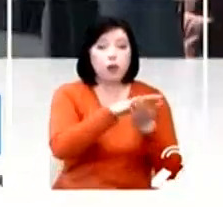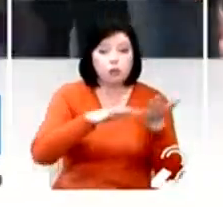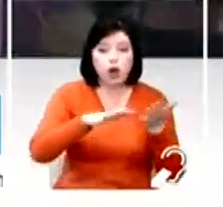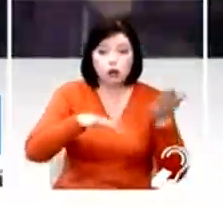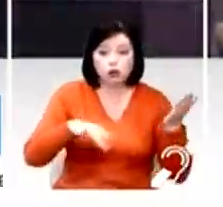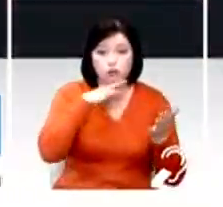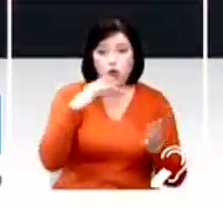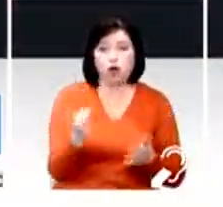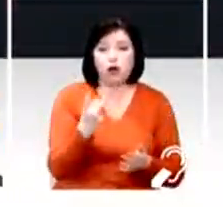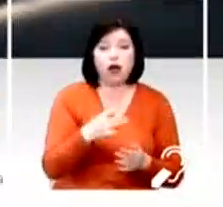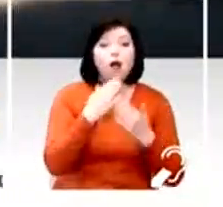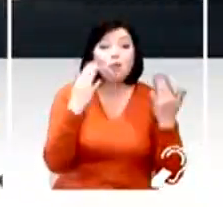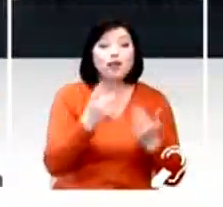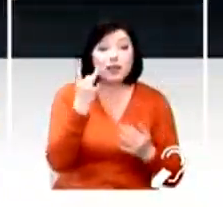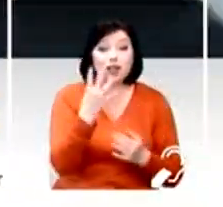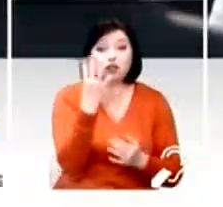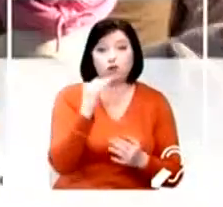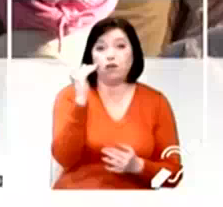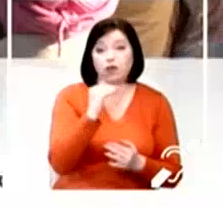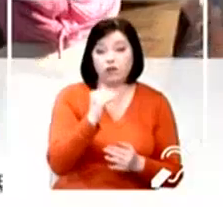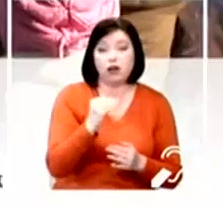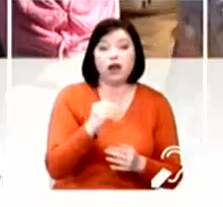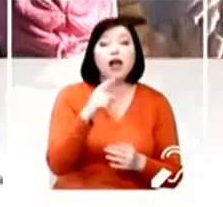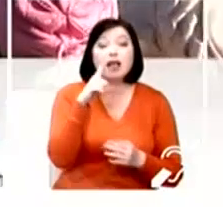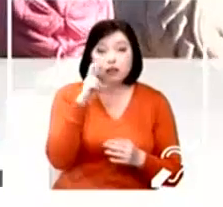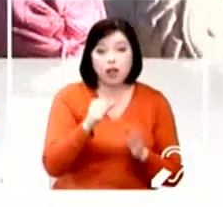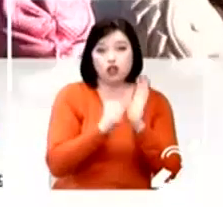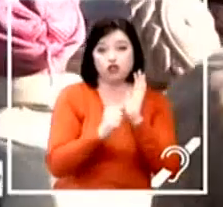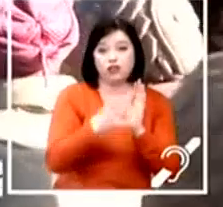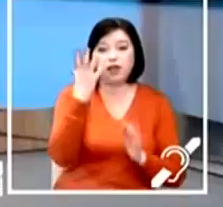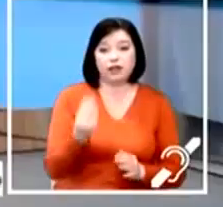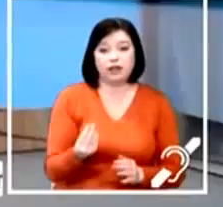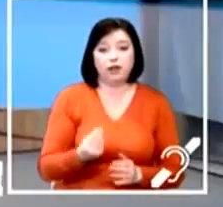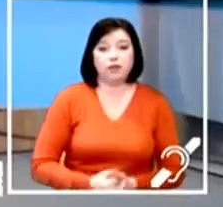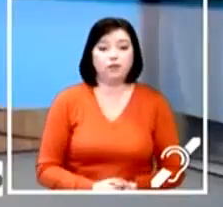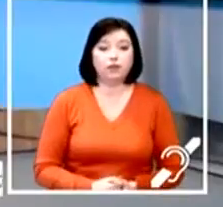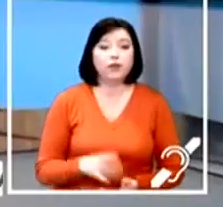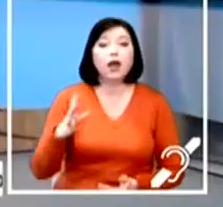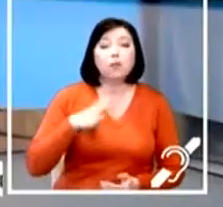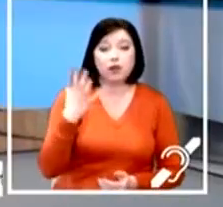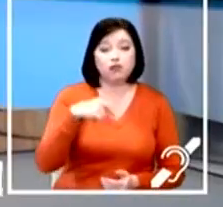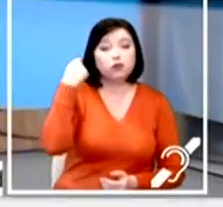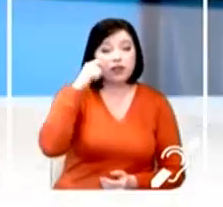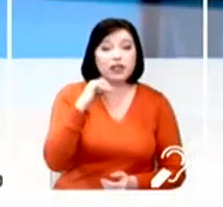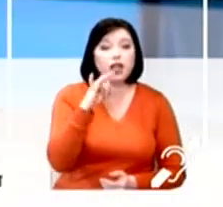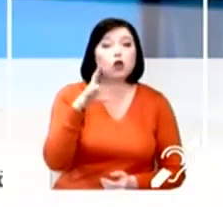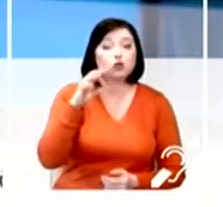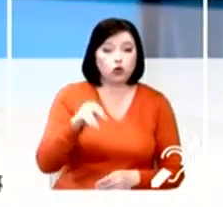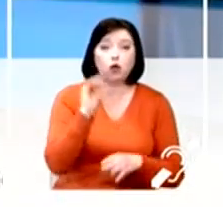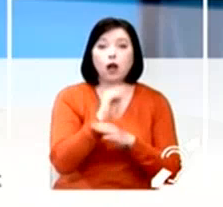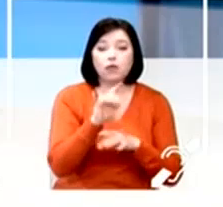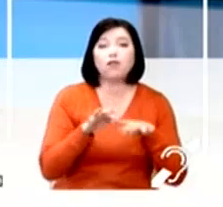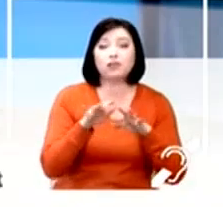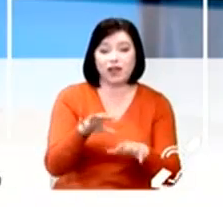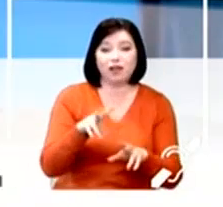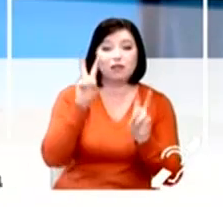prelungită de mai multe ori, ultima dată pe 4 februarie, pentru 60 de zile. Fostul președinte Igor Dodon, inculpat în